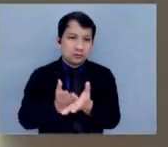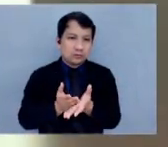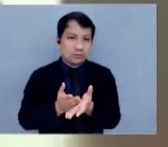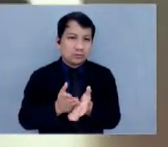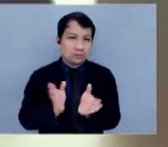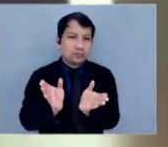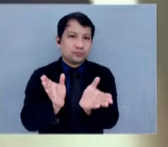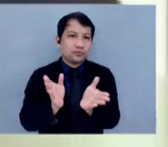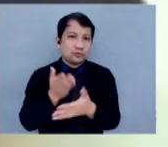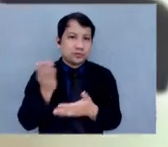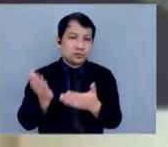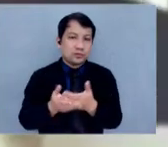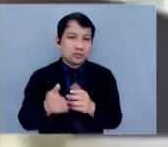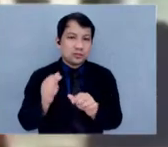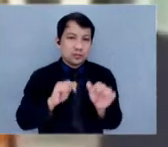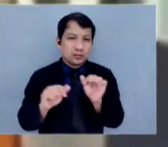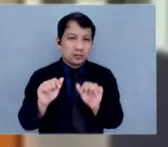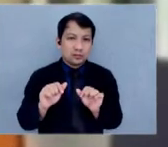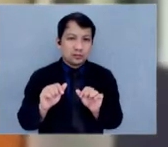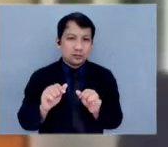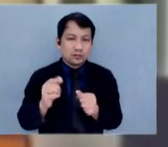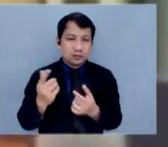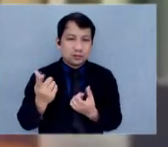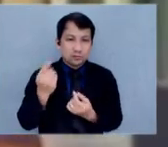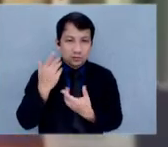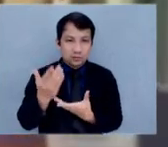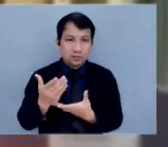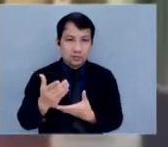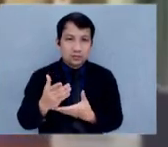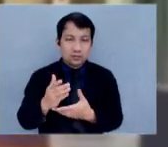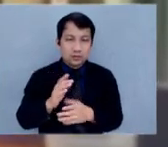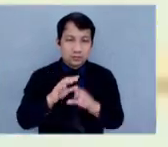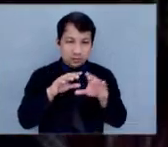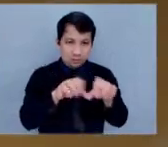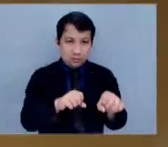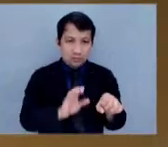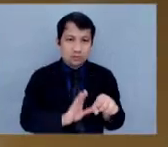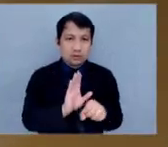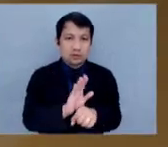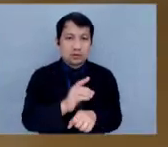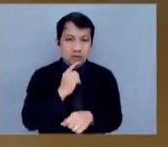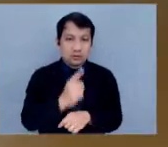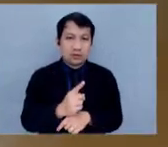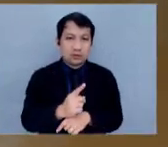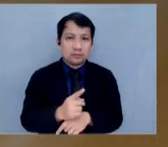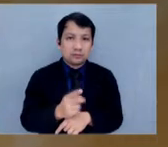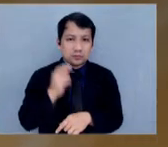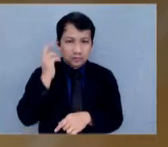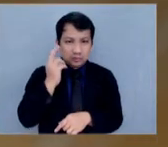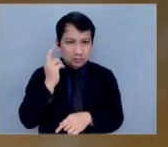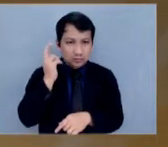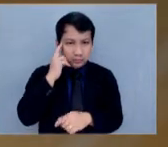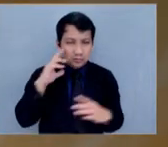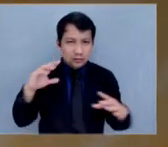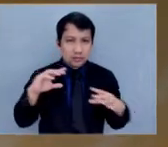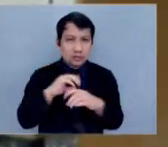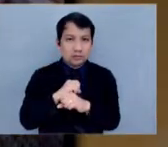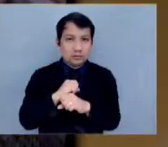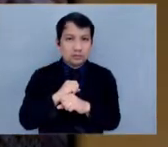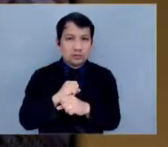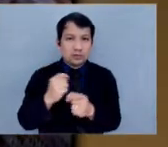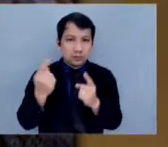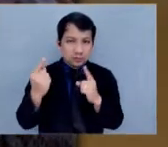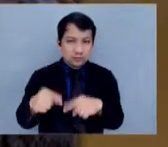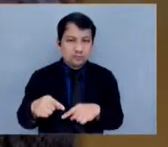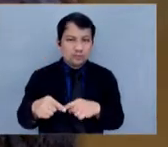push through to the legal action. Determinado talaga po sila na habulin. Inaalam pa ang kabuuang pinsala ng insidente.